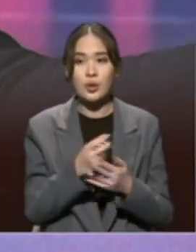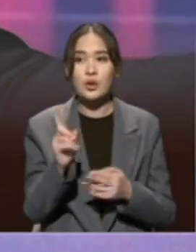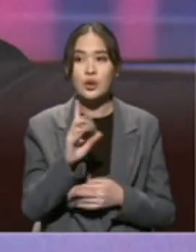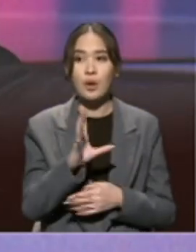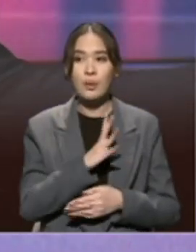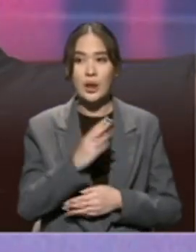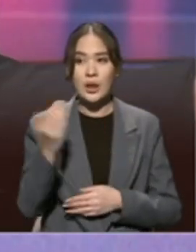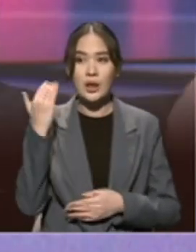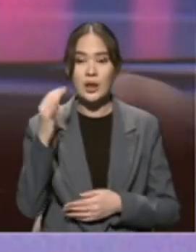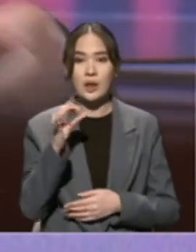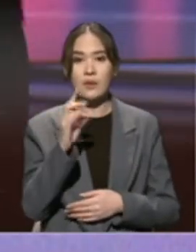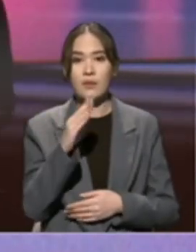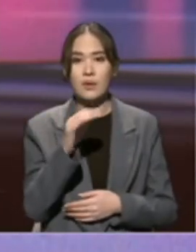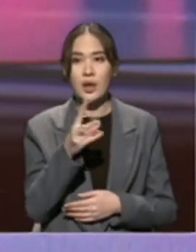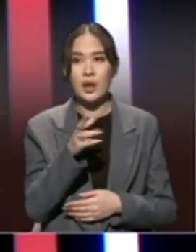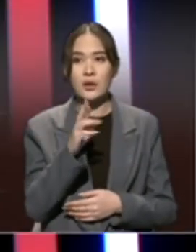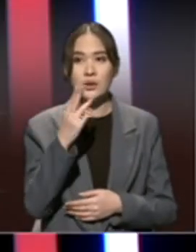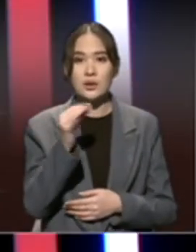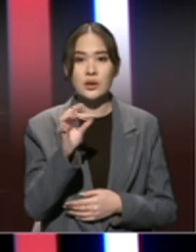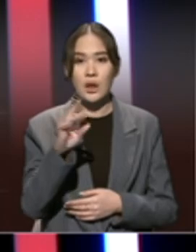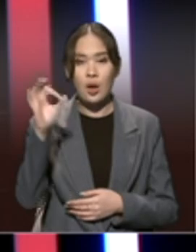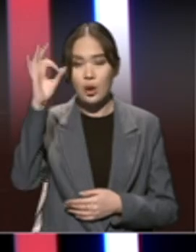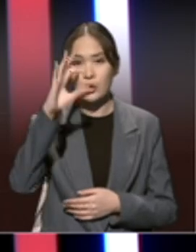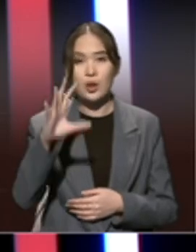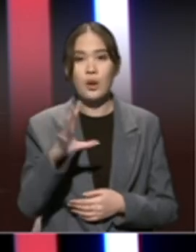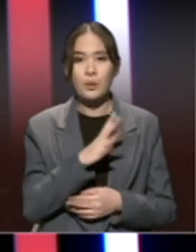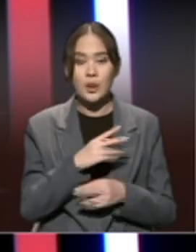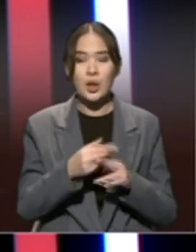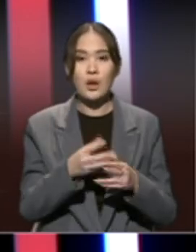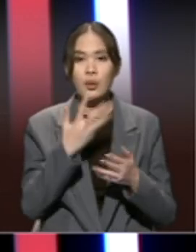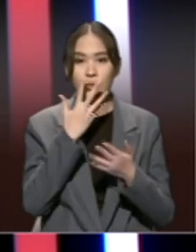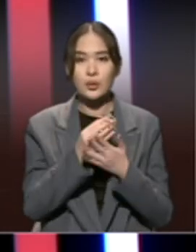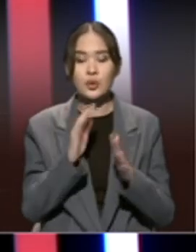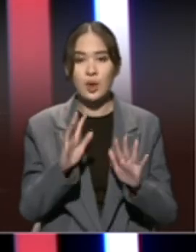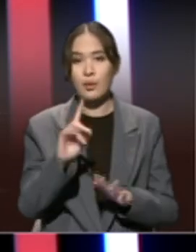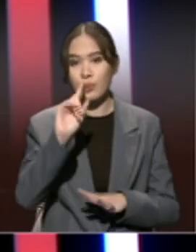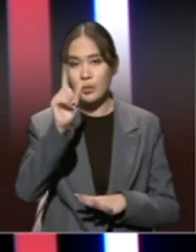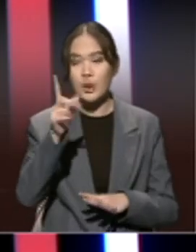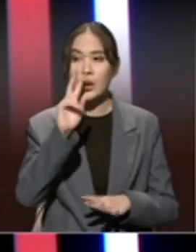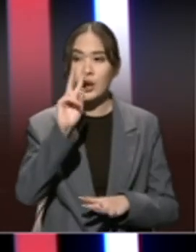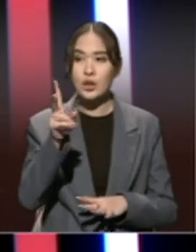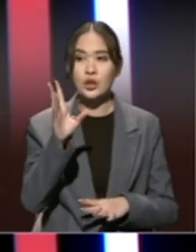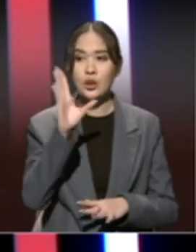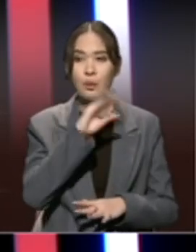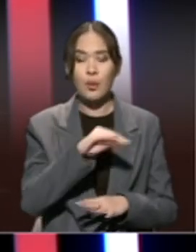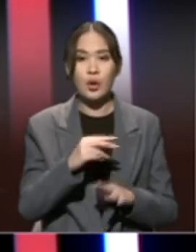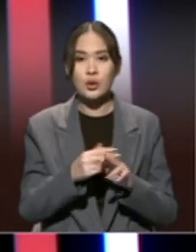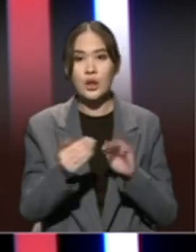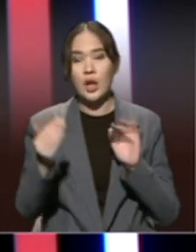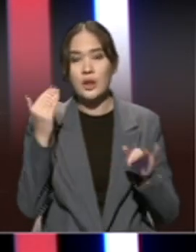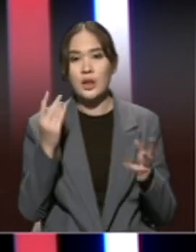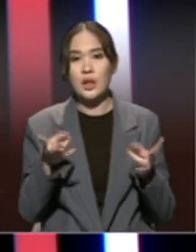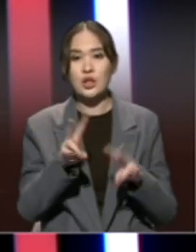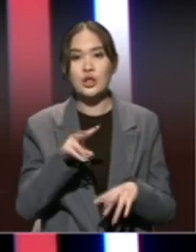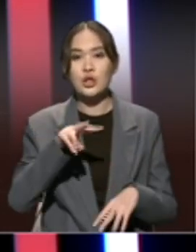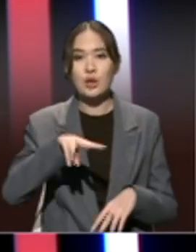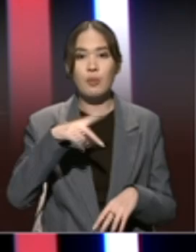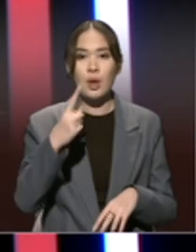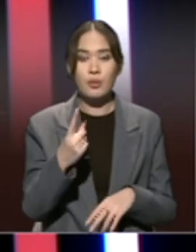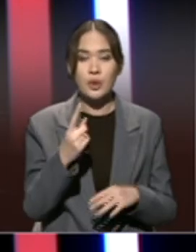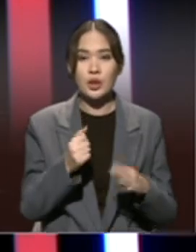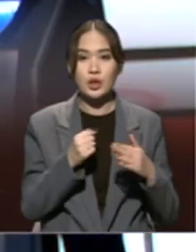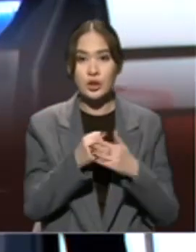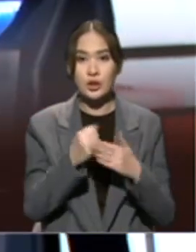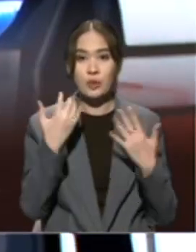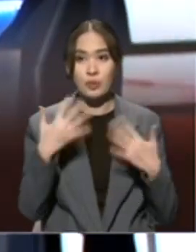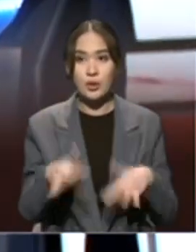айтқан инфляцияның деңгейі бар. Өткен жылдың инфляциясы ол бәрібір де бір жыл, екі жыл әсерін тигізеді. Өткен жыл инфляция 21-ге жетіп,